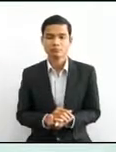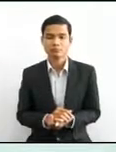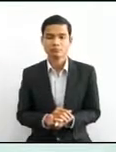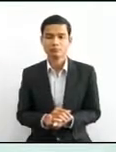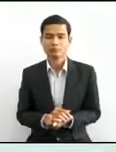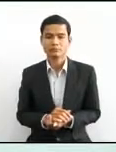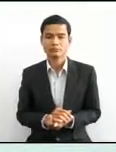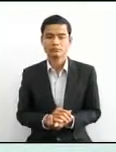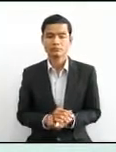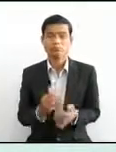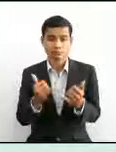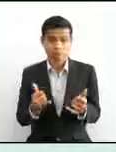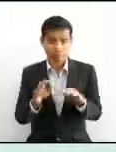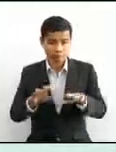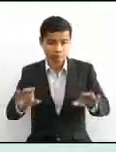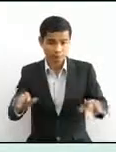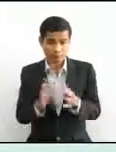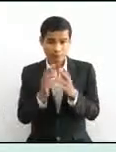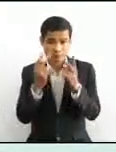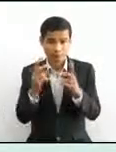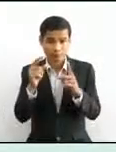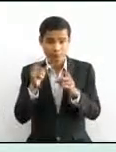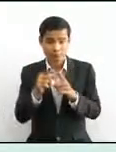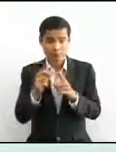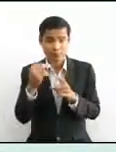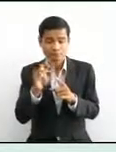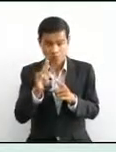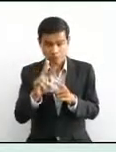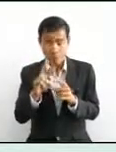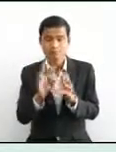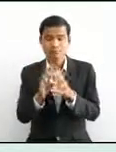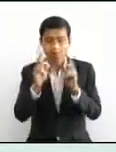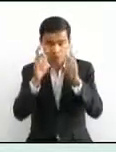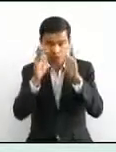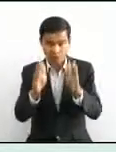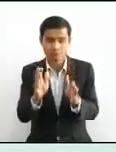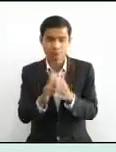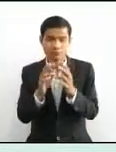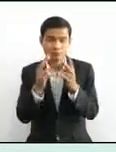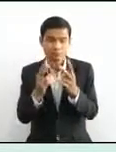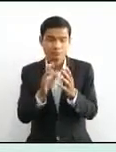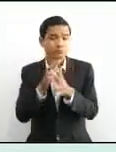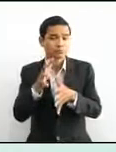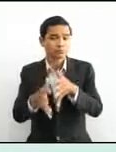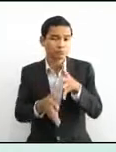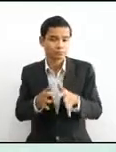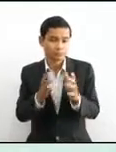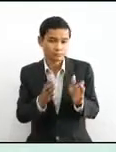chà à lấy con tự ác nghĩa mơ bịa tịt bí cho mùi nè cừu cha hai trăm an á tìm khuôn